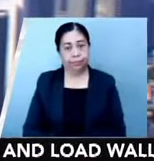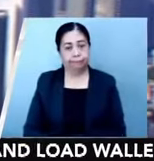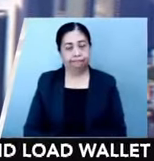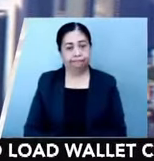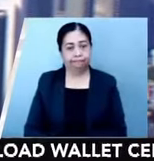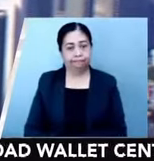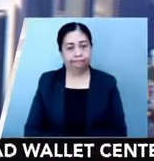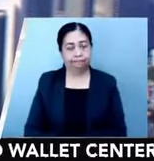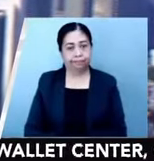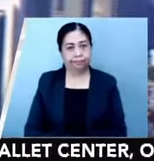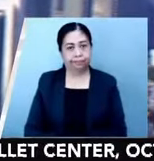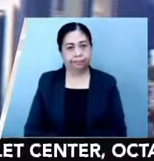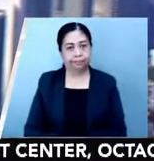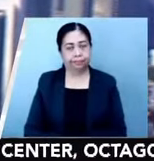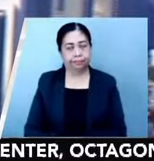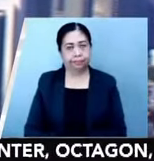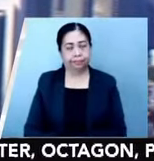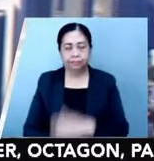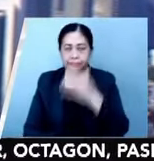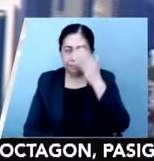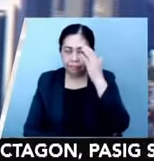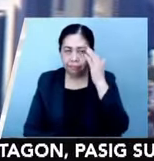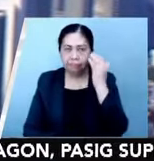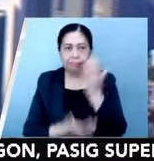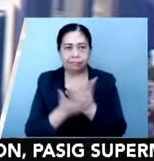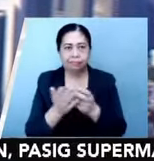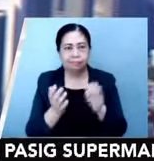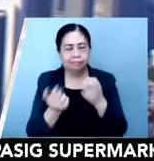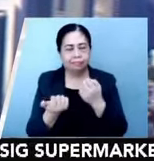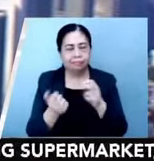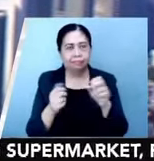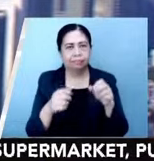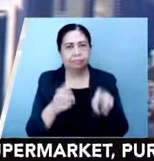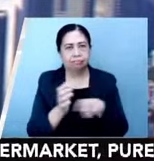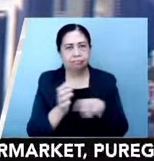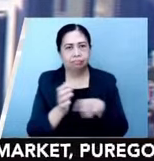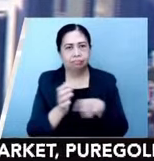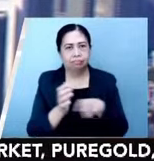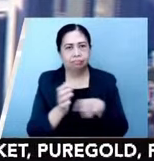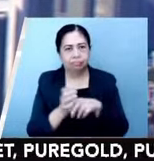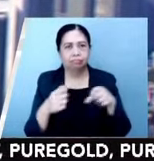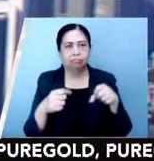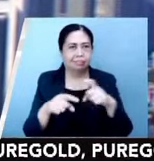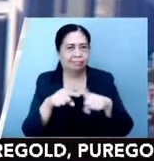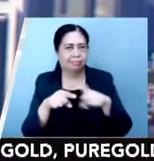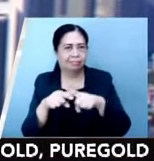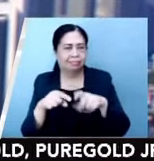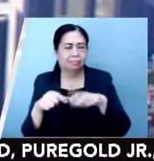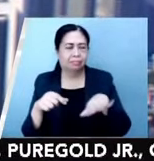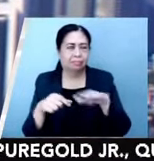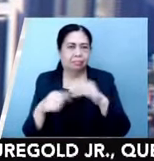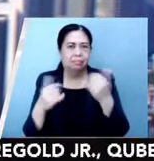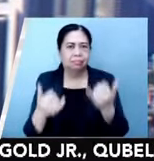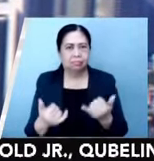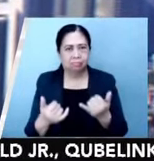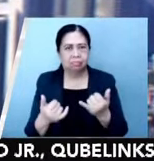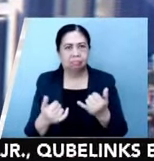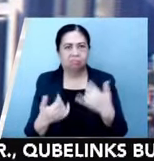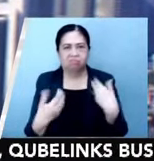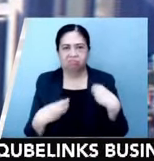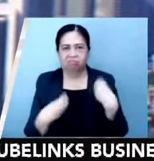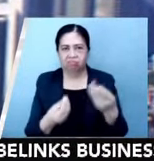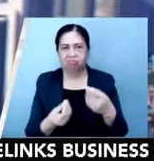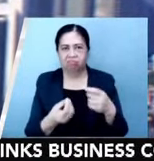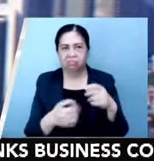May pakiusap ang ilang pasahero at driver ng tricycle, e-trike, e-bike at iba pang light vehicles ngayong titikita na sila kapag